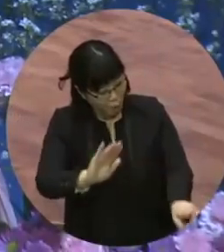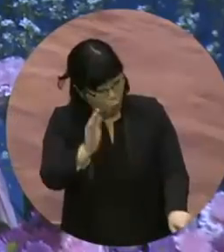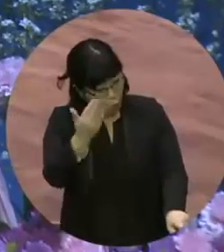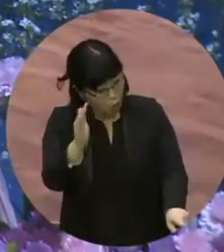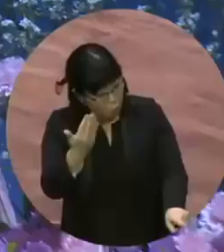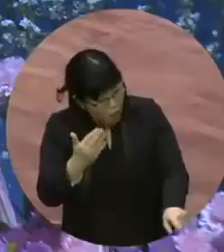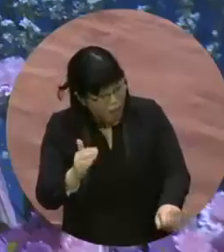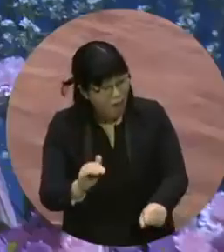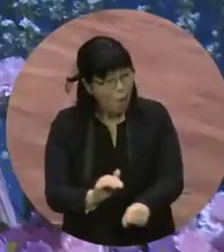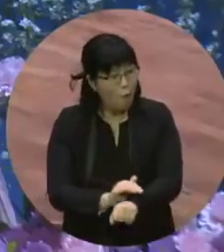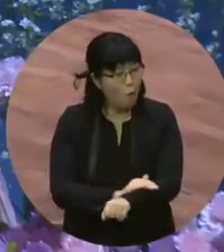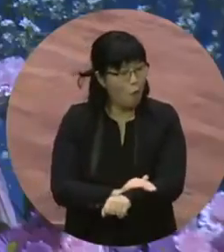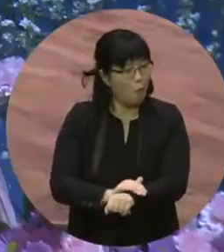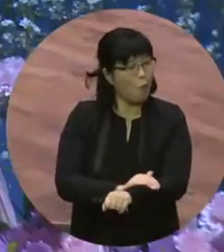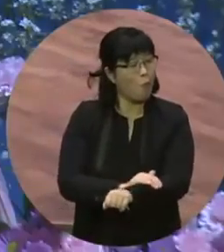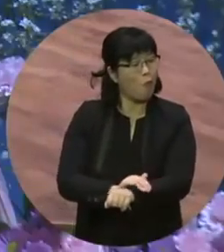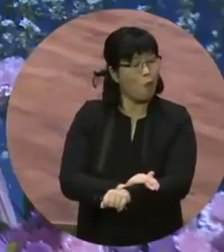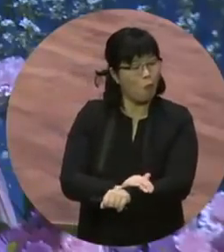어떻게 합니까?